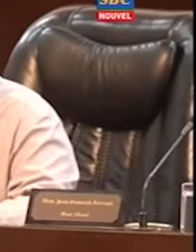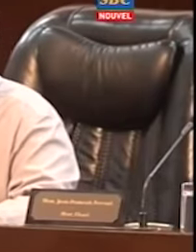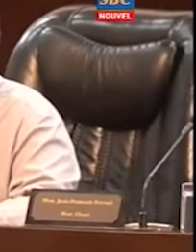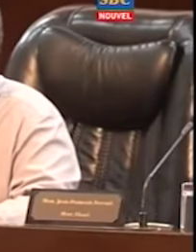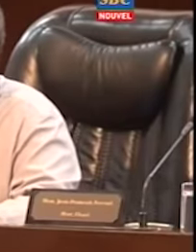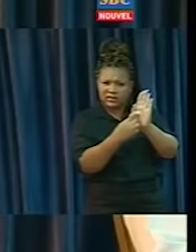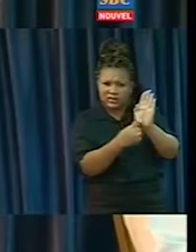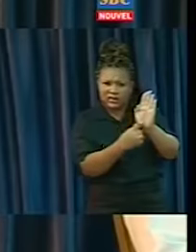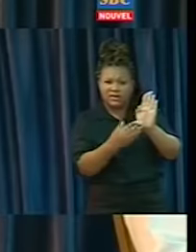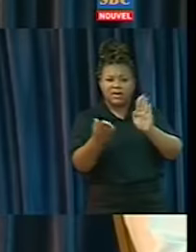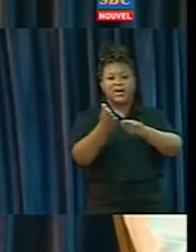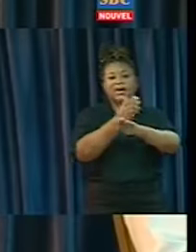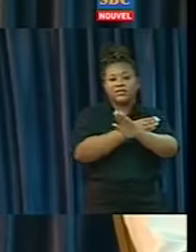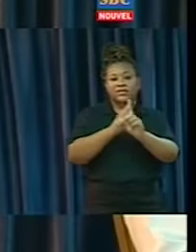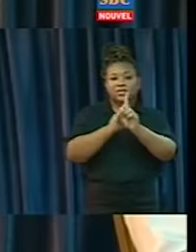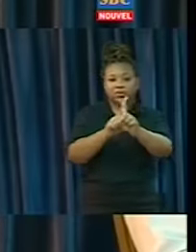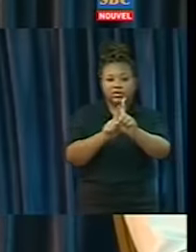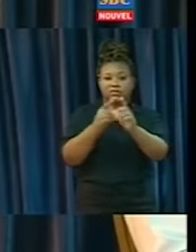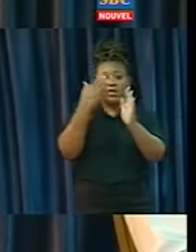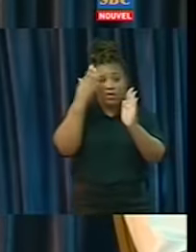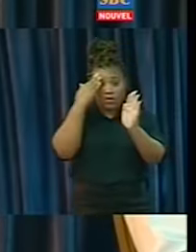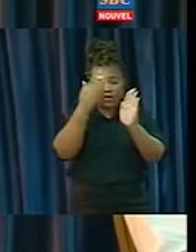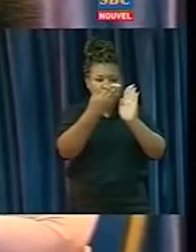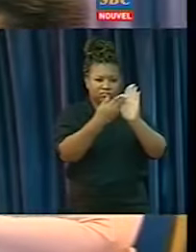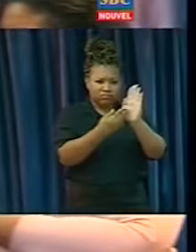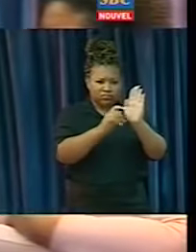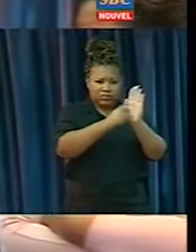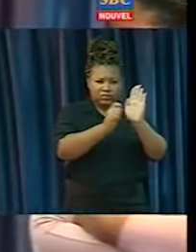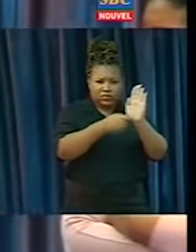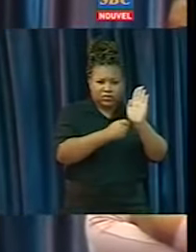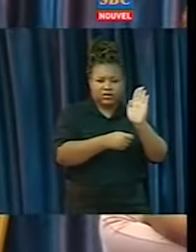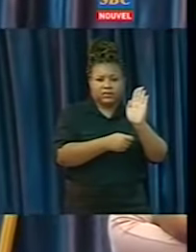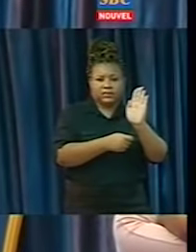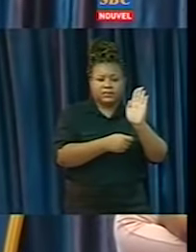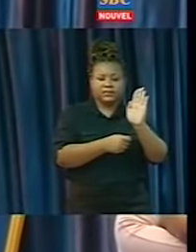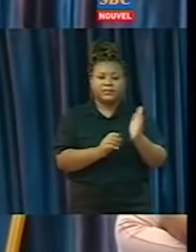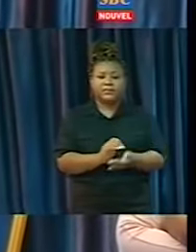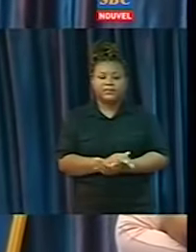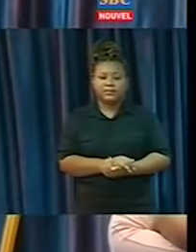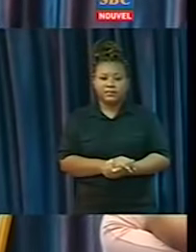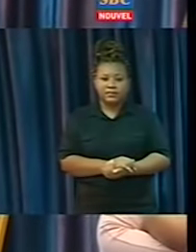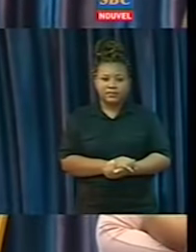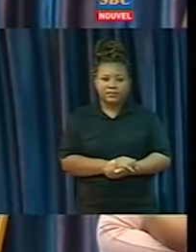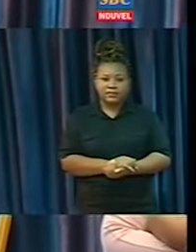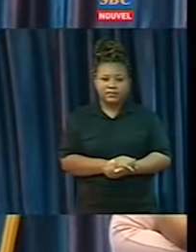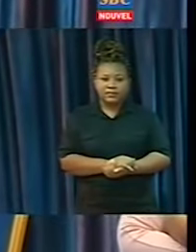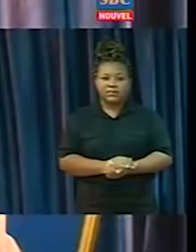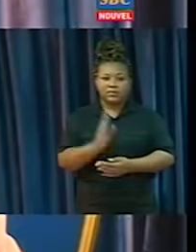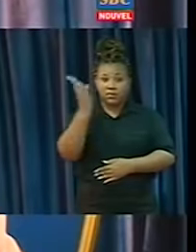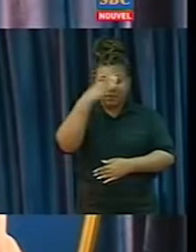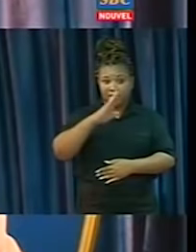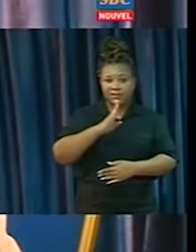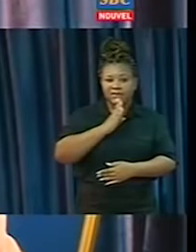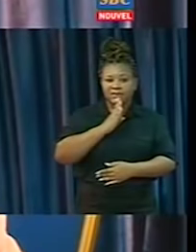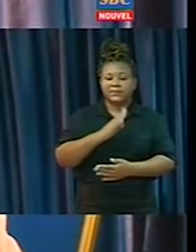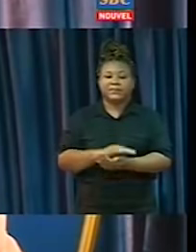budget supplémentaire. Secrétaire principal pour finances, il dit qu'ils ont une voie plus facile pour venir avec un nouveau budget. Si